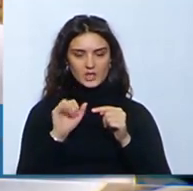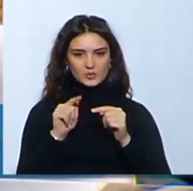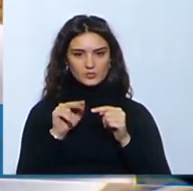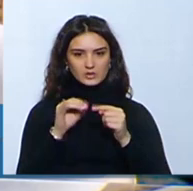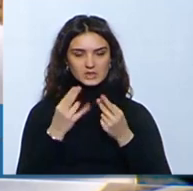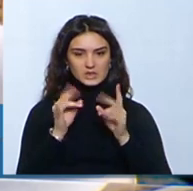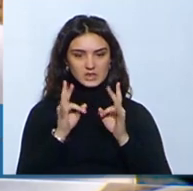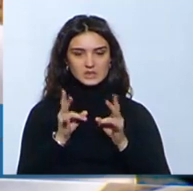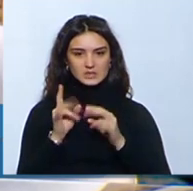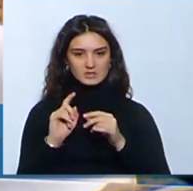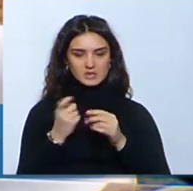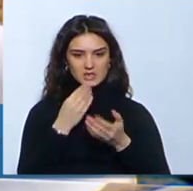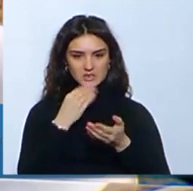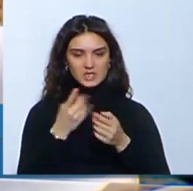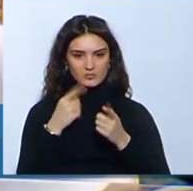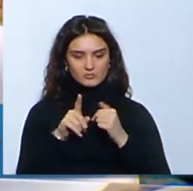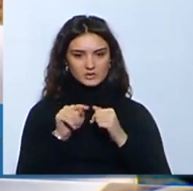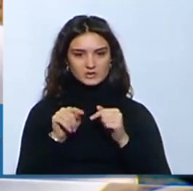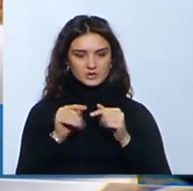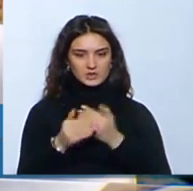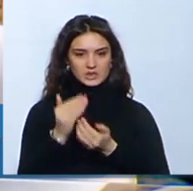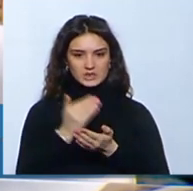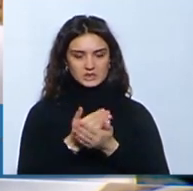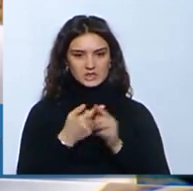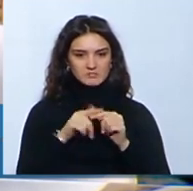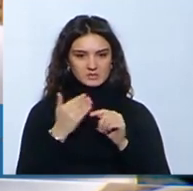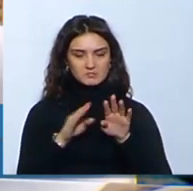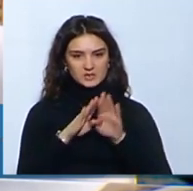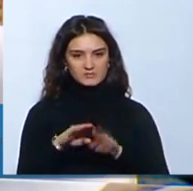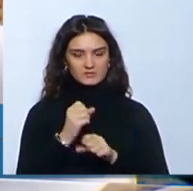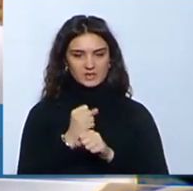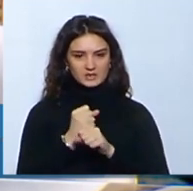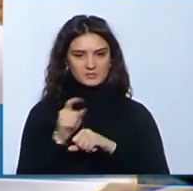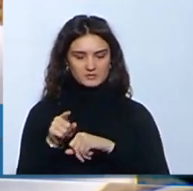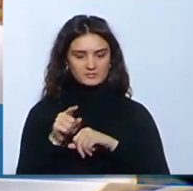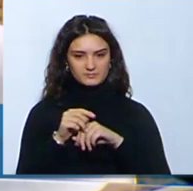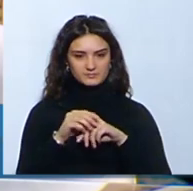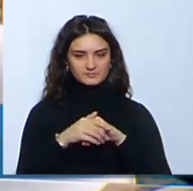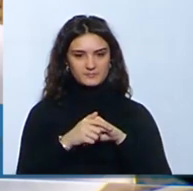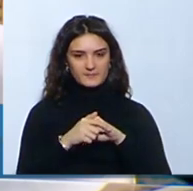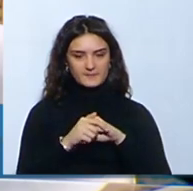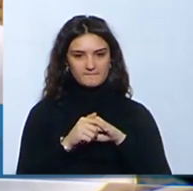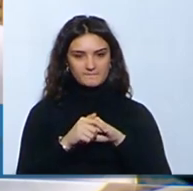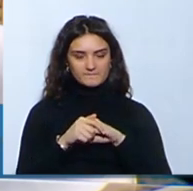აქაც დაზიანების ხარისხიდან გამომდინარე შედეგზე ამის მიხედვით ვაკეთებთ პროგნოზს.